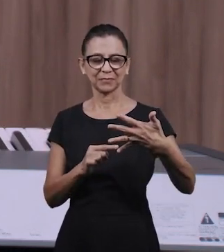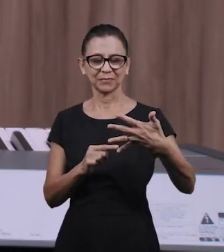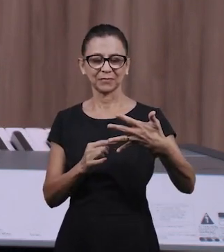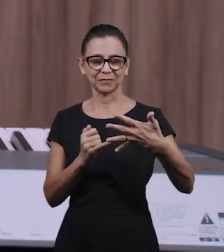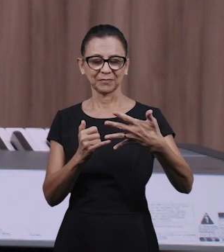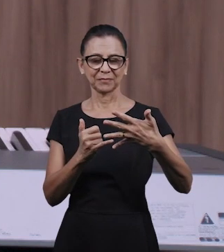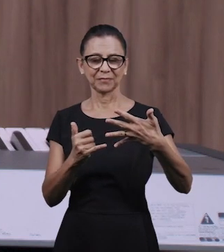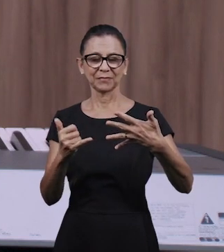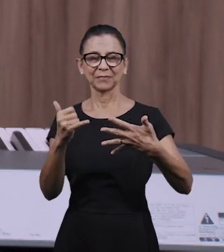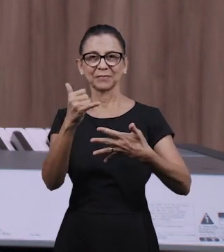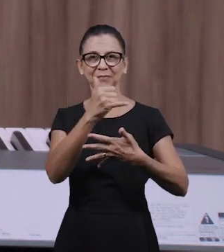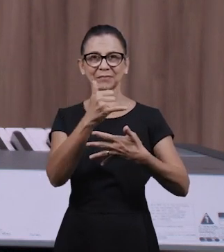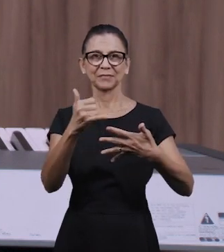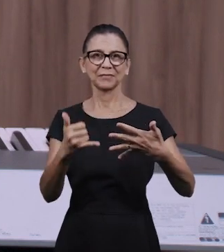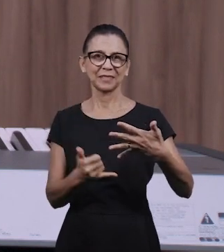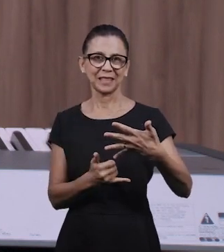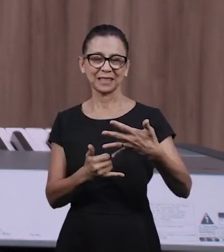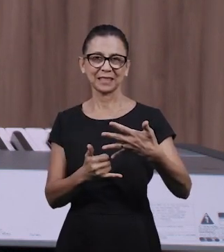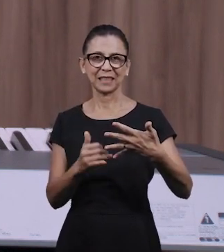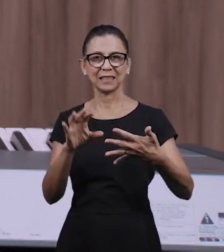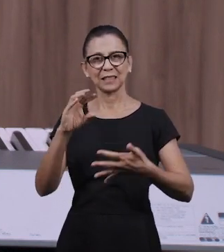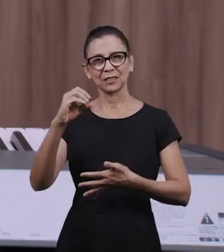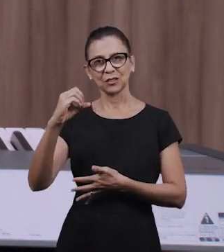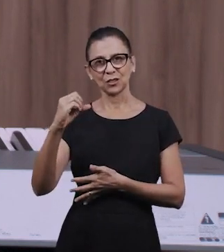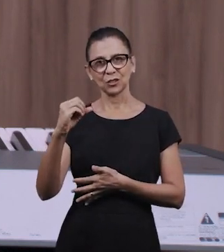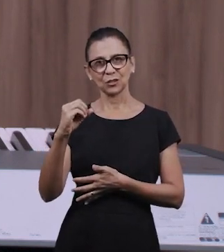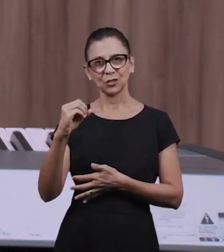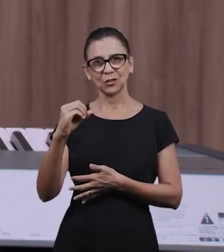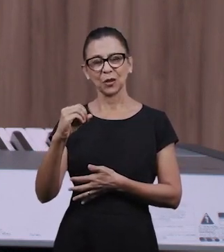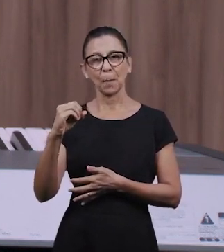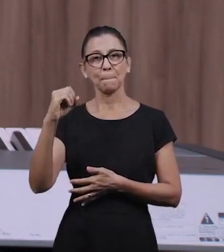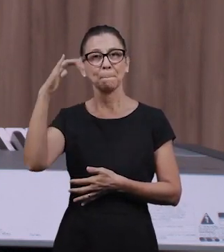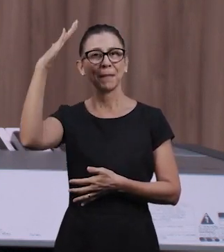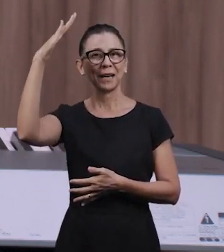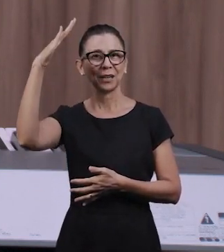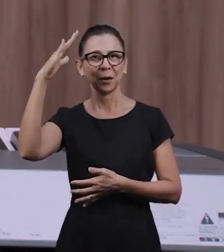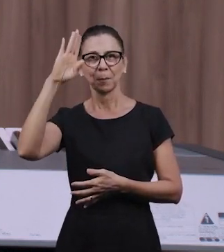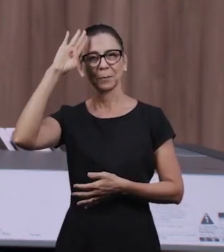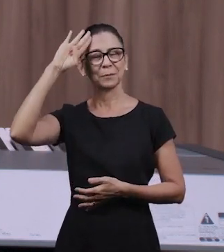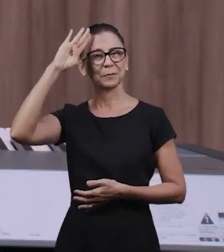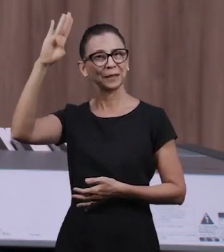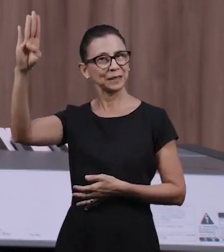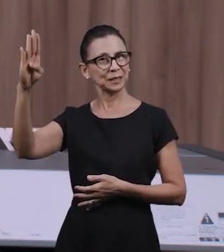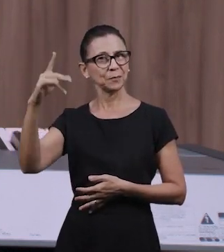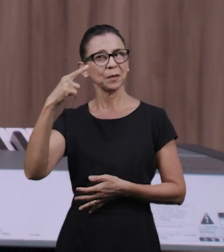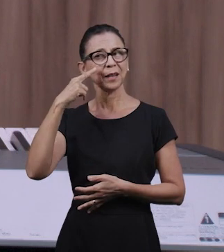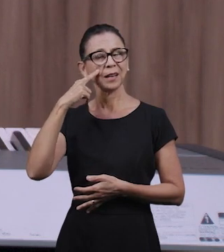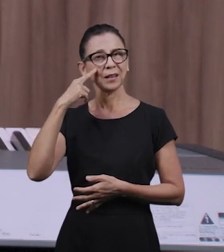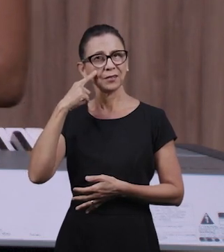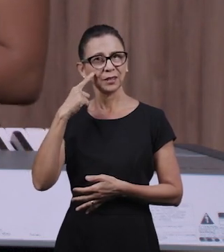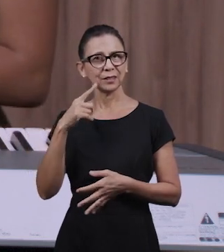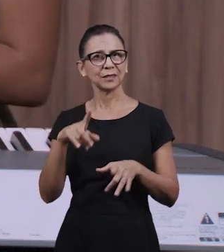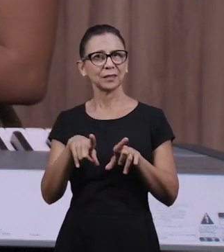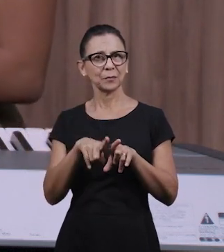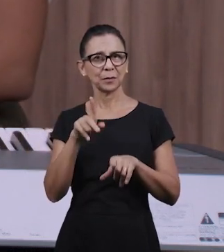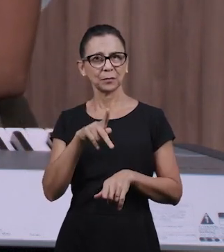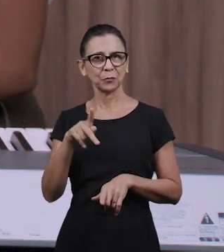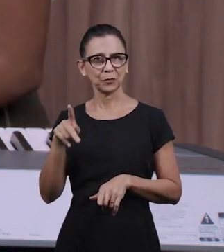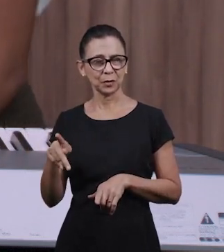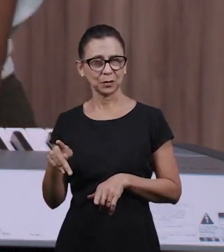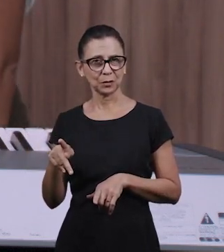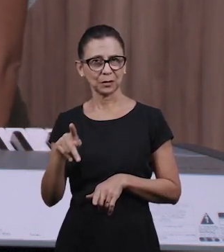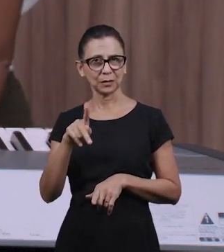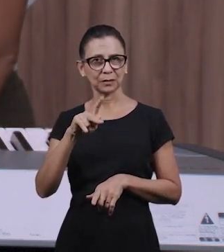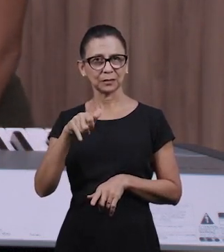Je suis certain que vous avez déjà entendu l'échelle de Do majeur, c'est la plus célèbre. Vous avez déjà eu